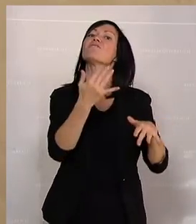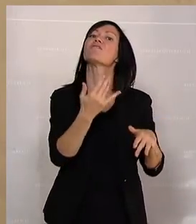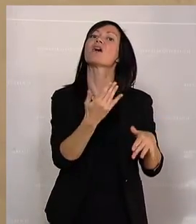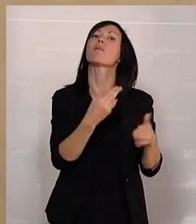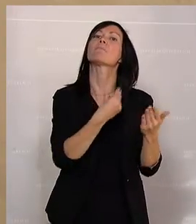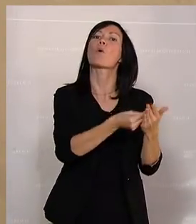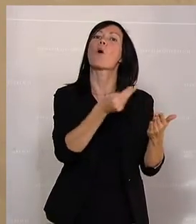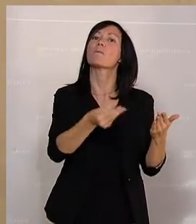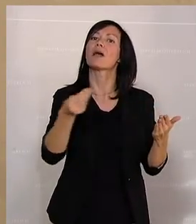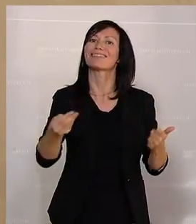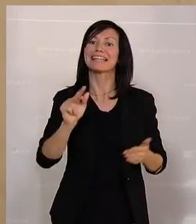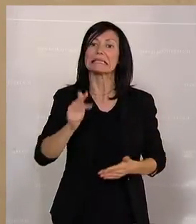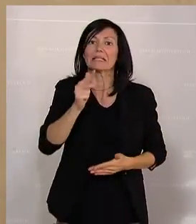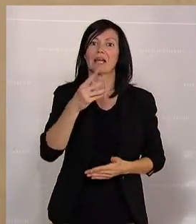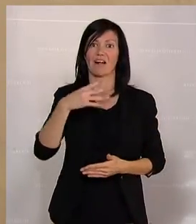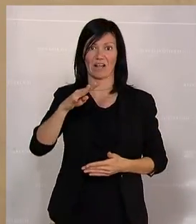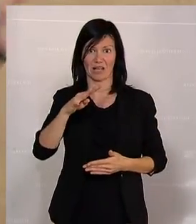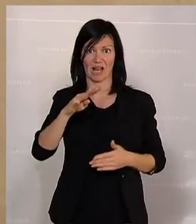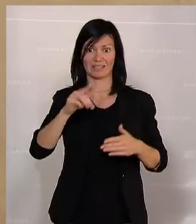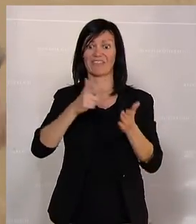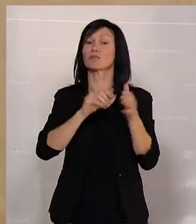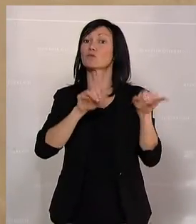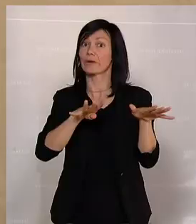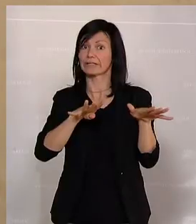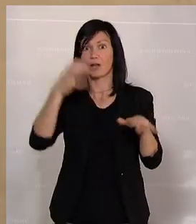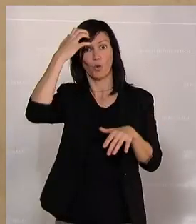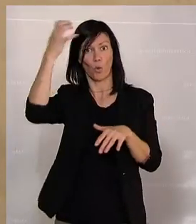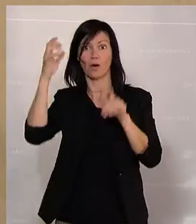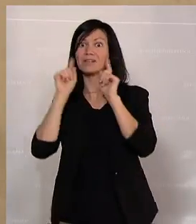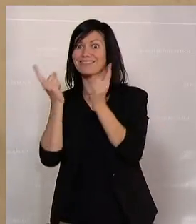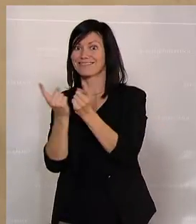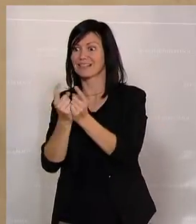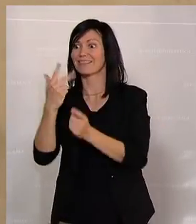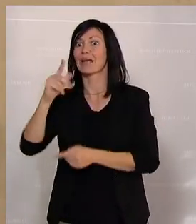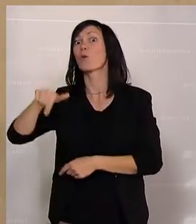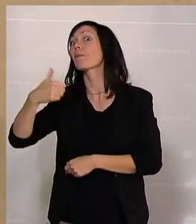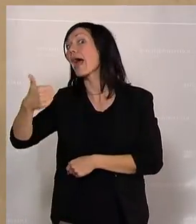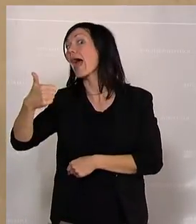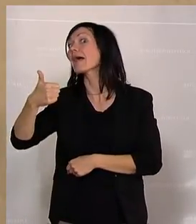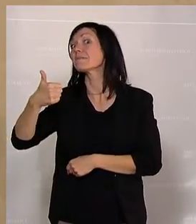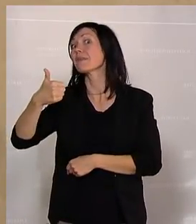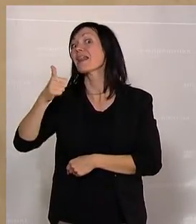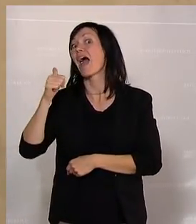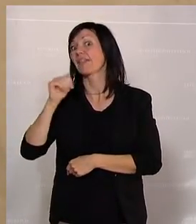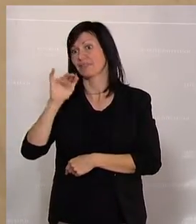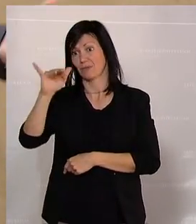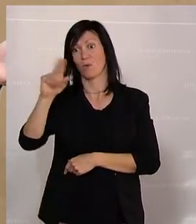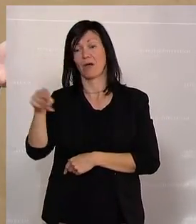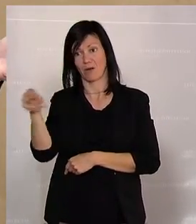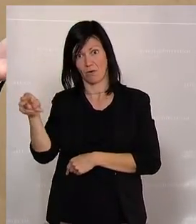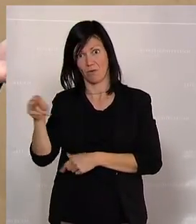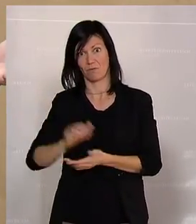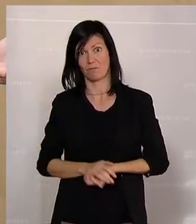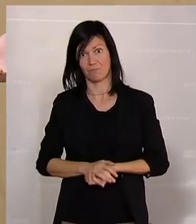im dritten Quartal 2019 hat die Kronenzeitung 3,1 Millionen Euro bekommen und